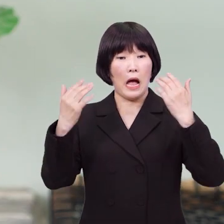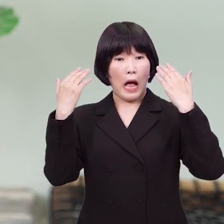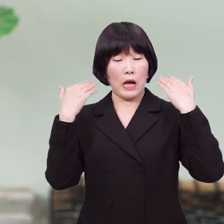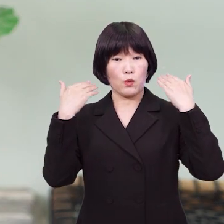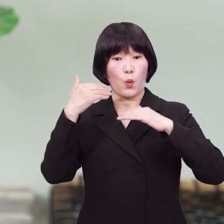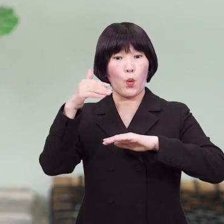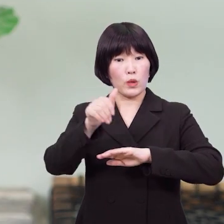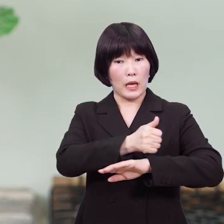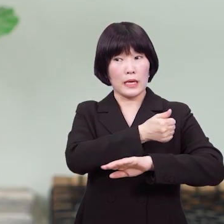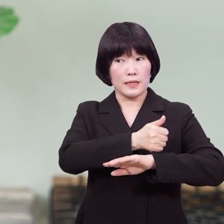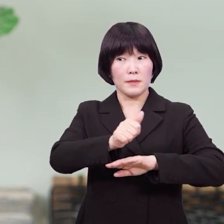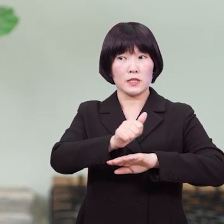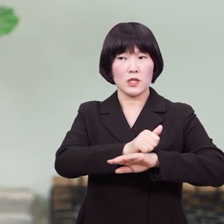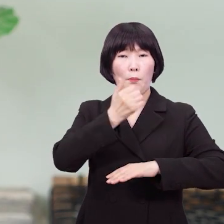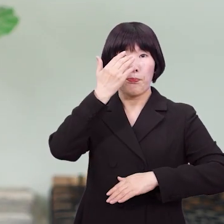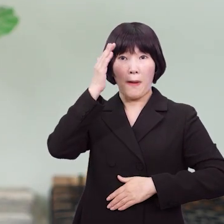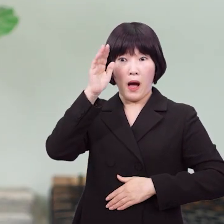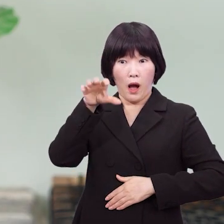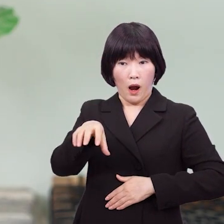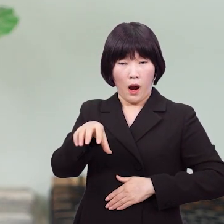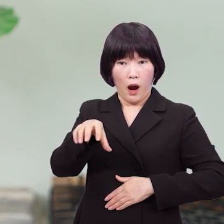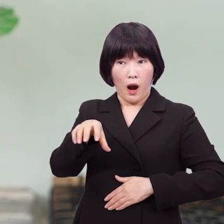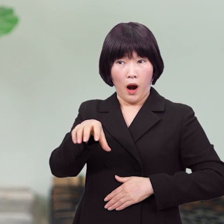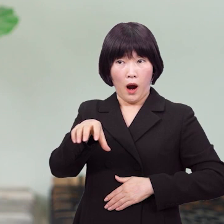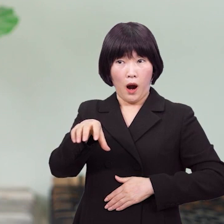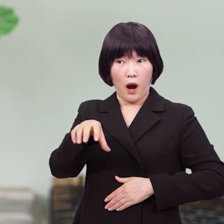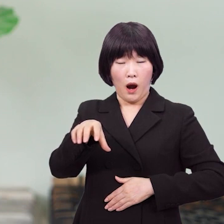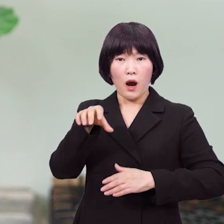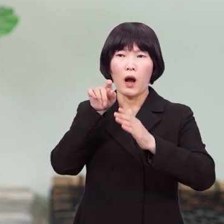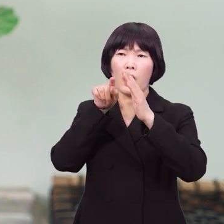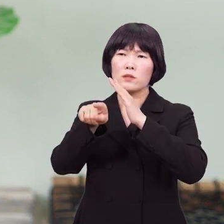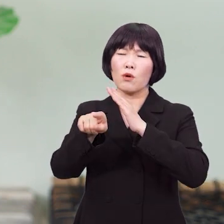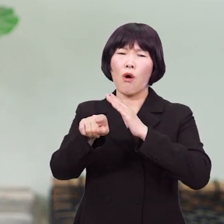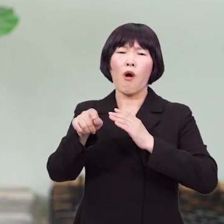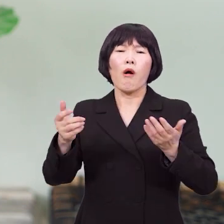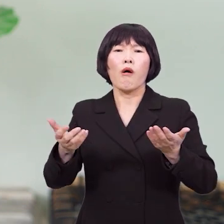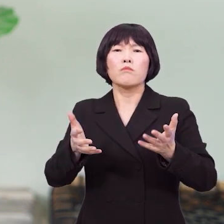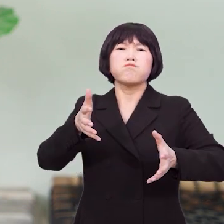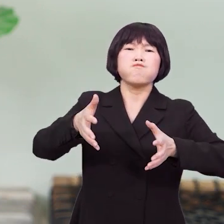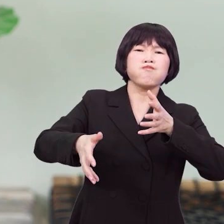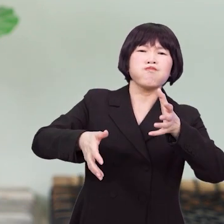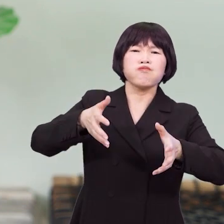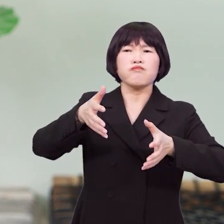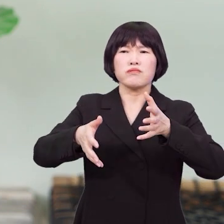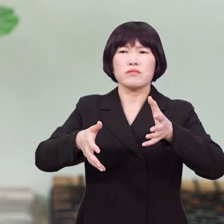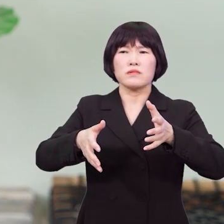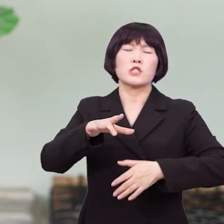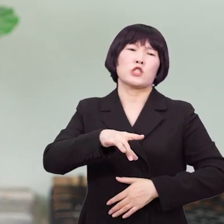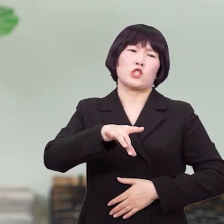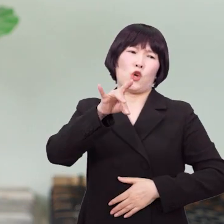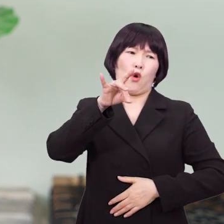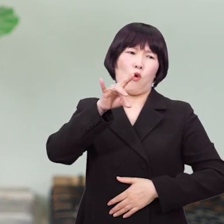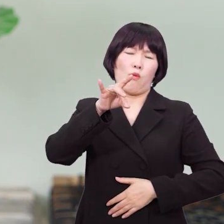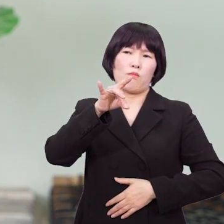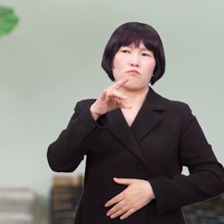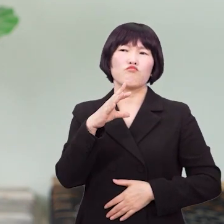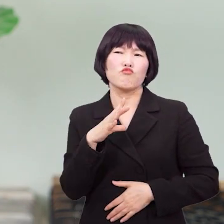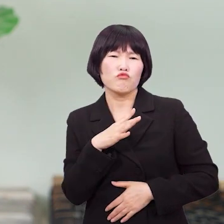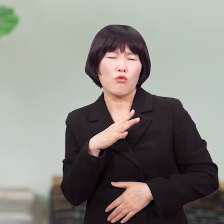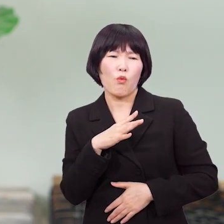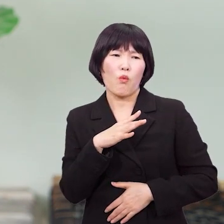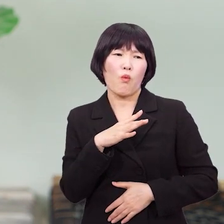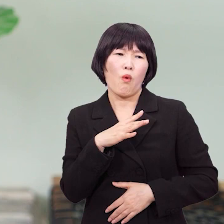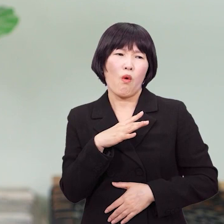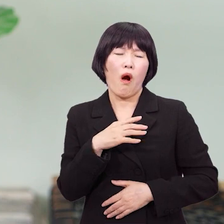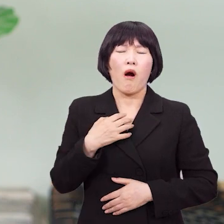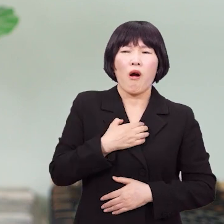학교를 다니면서 낯선 곳에 가서 전혀 모르는 일을 한다는 것이 처음에는 두렵고